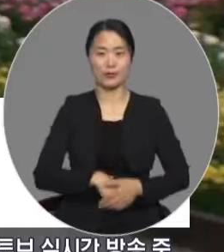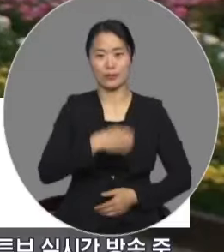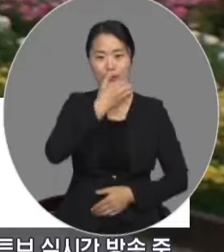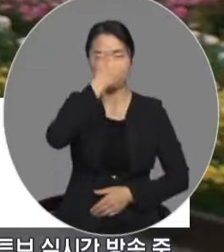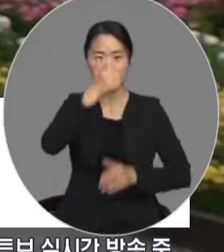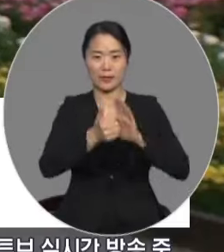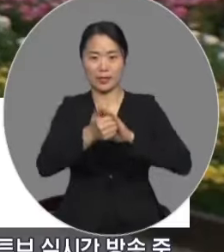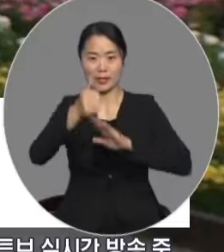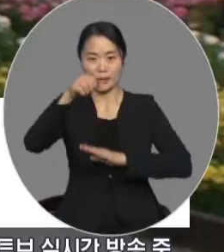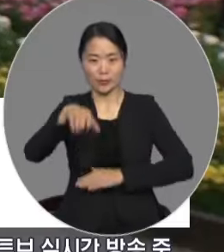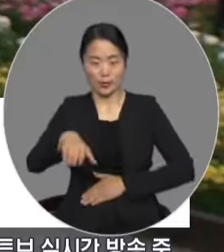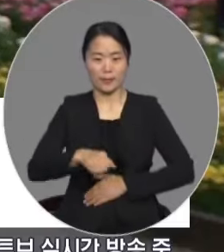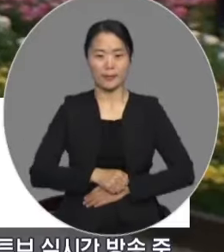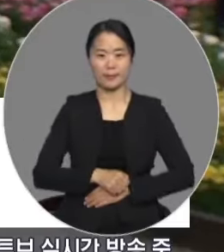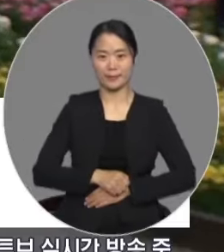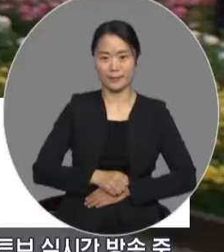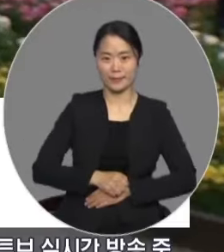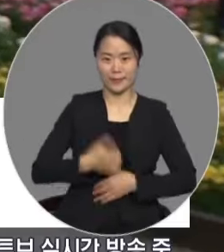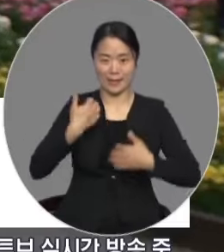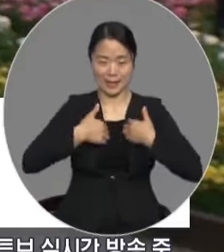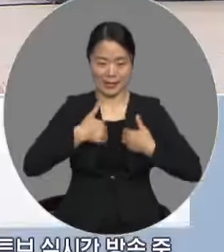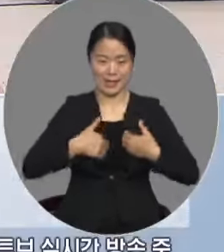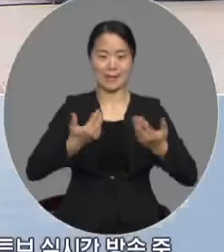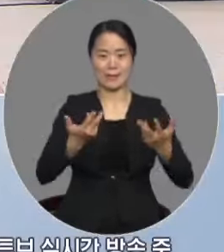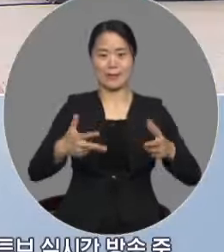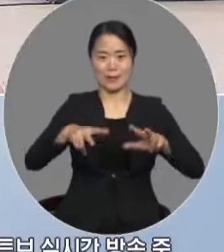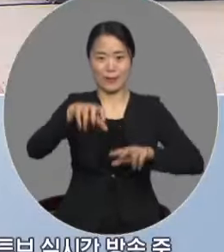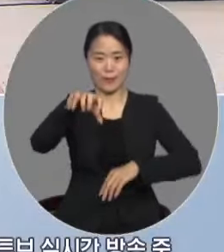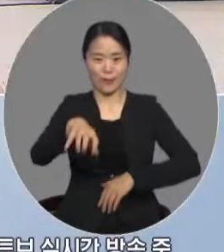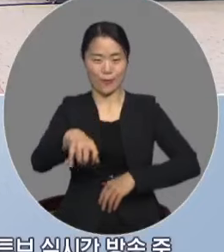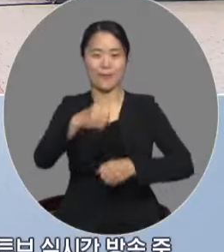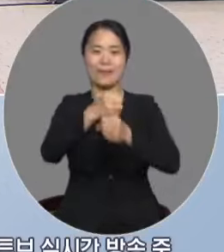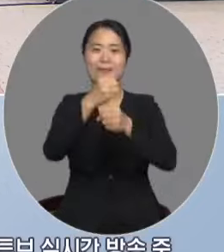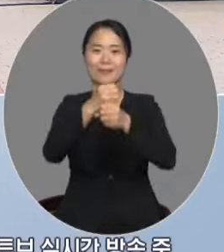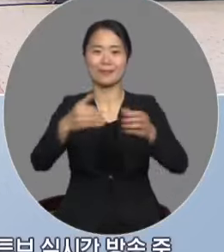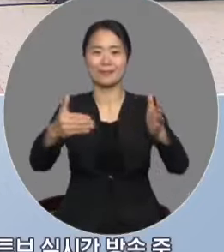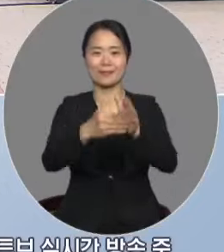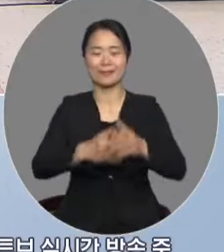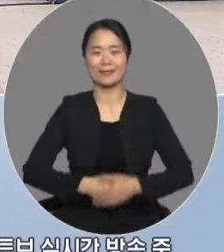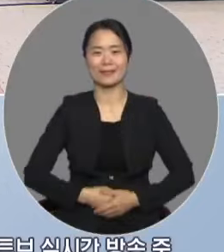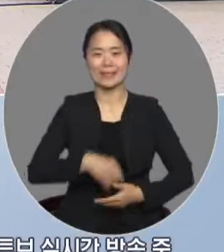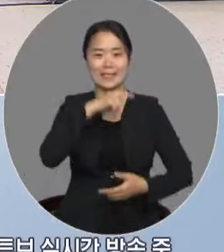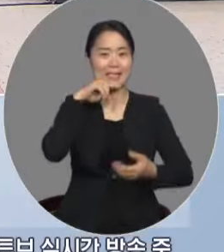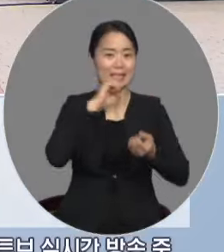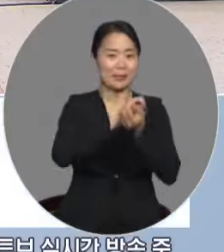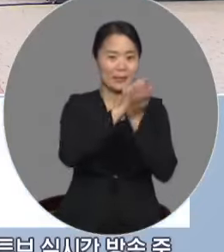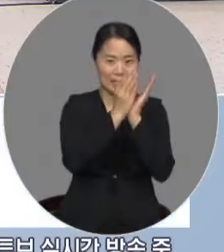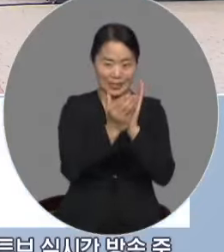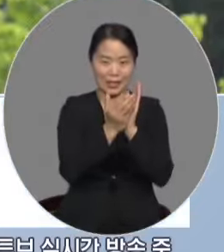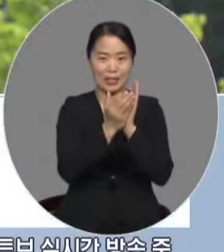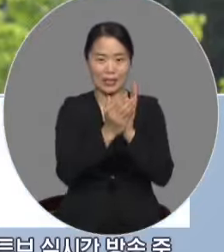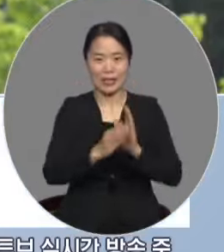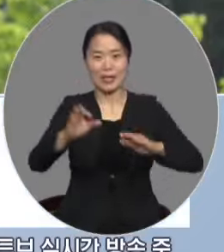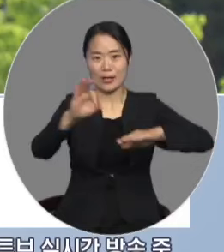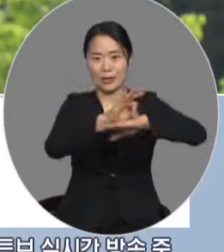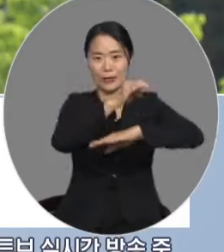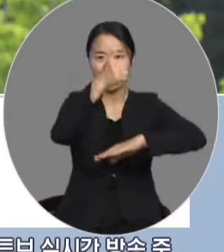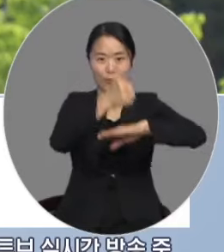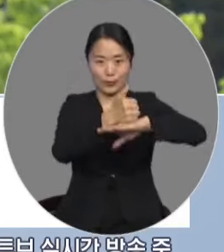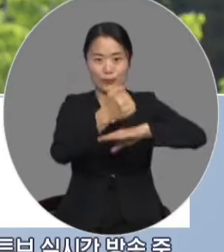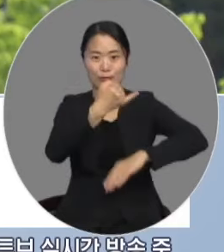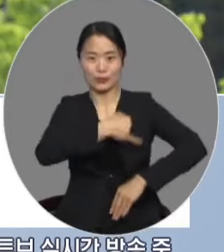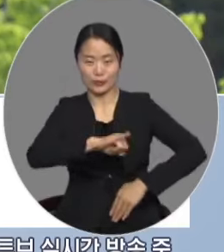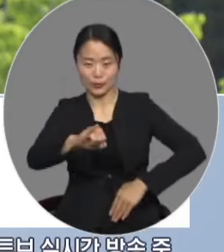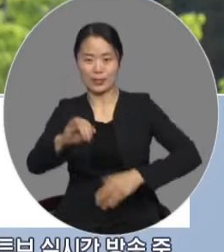공간인 테마파크처럼 꾸며봤습니다. 장미 공주하고 친구들 그런